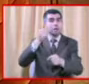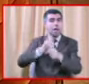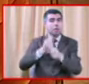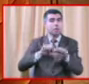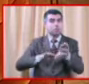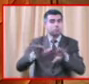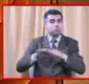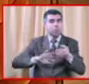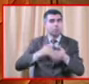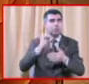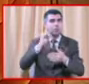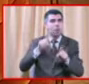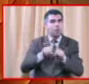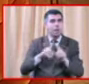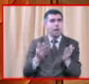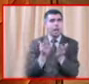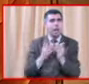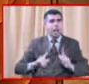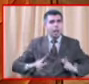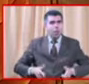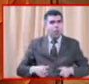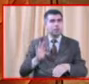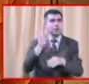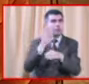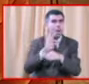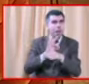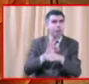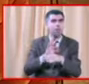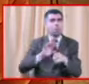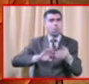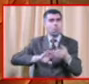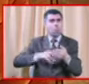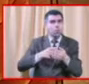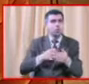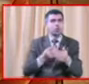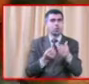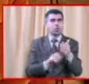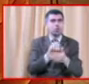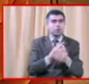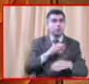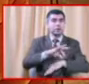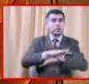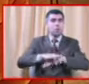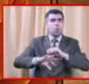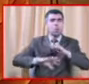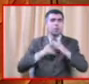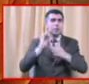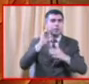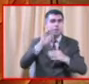كل جوانب الحياة المدرسية، التوعية، التحسيس، إحداث مرصد